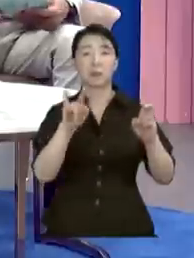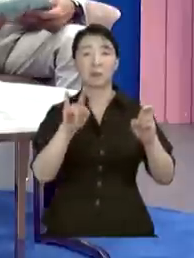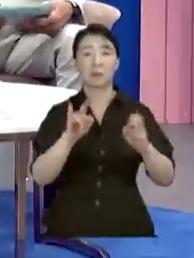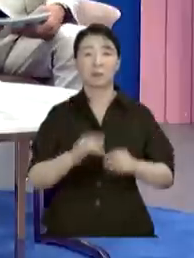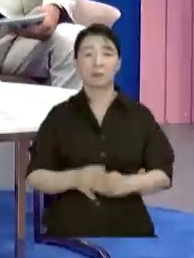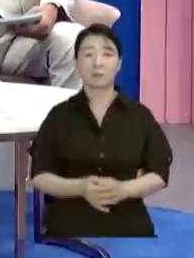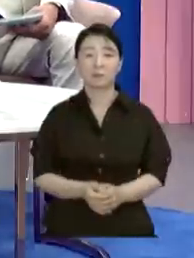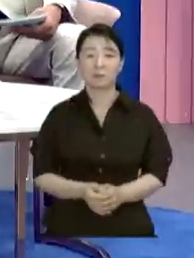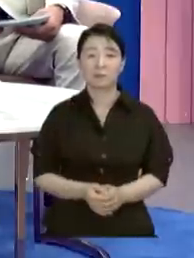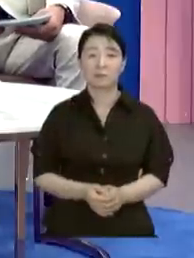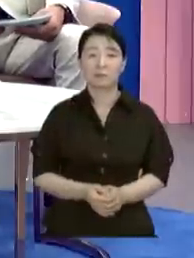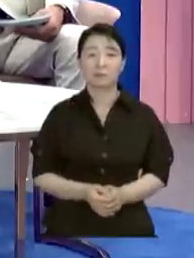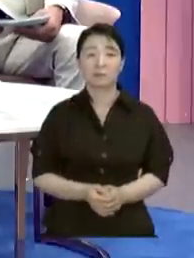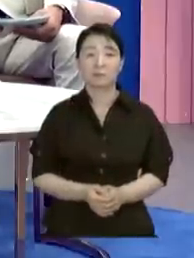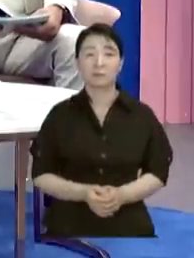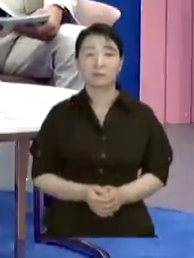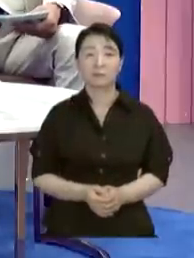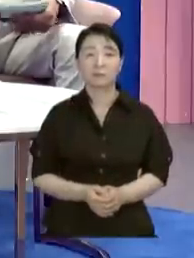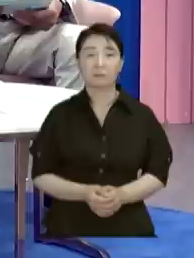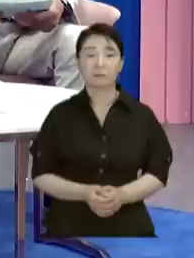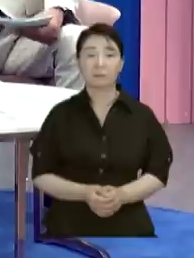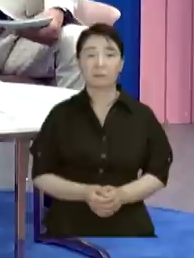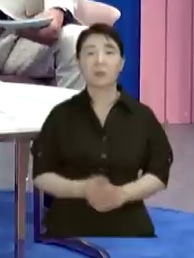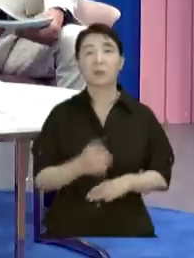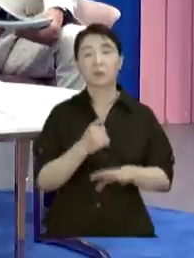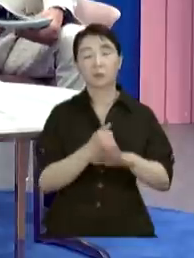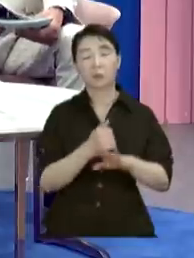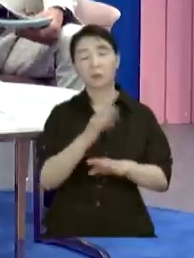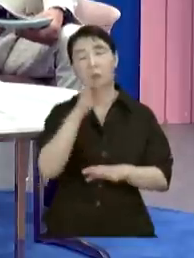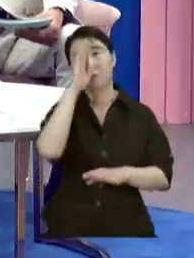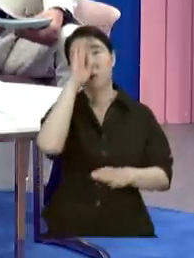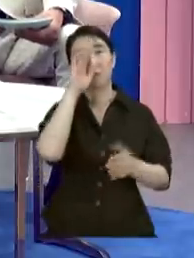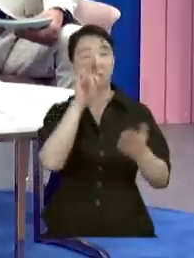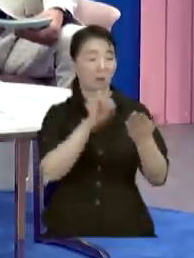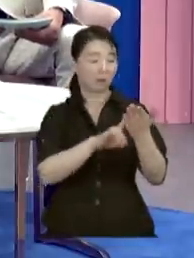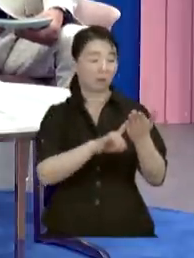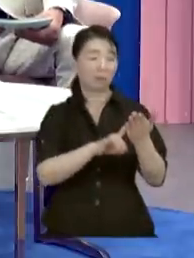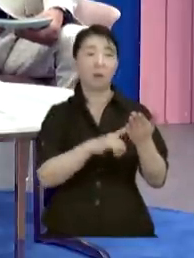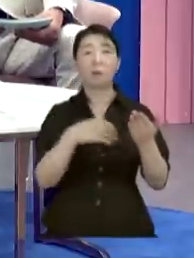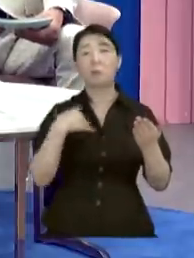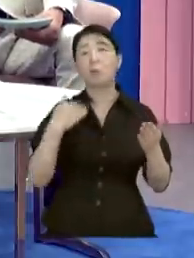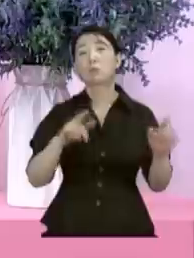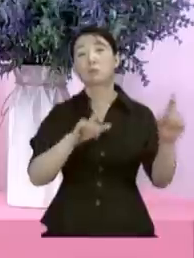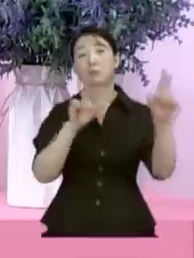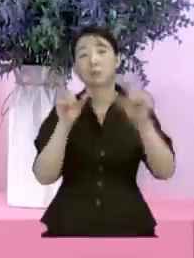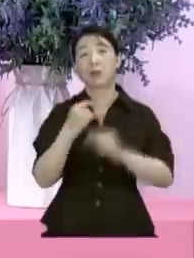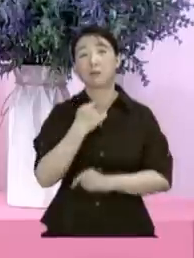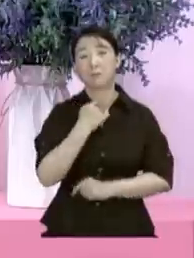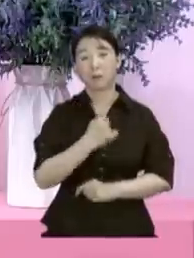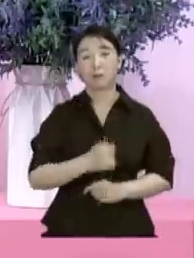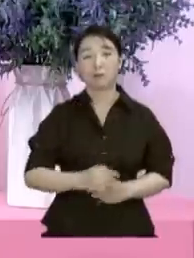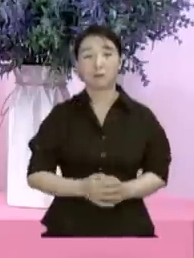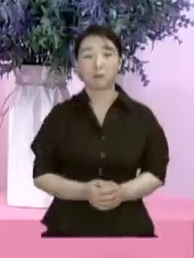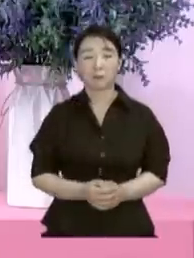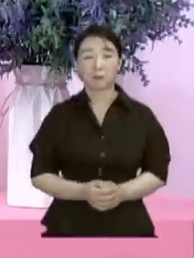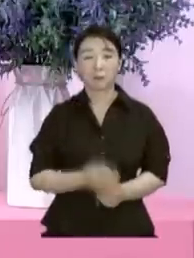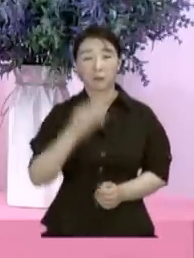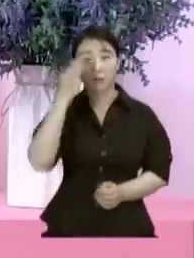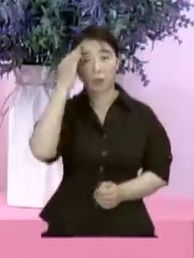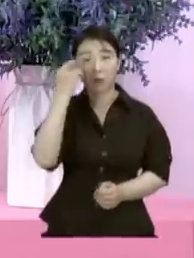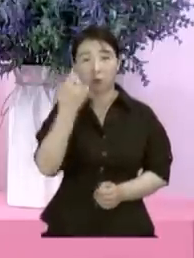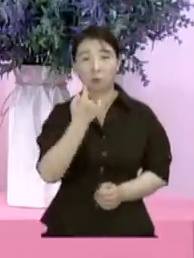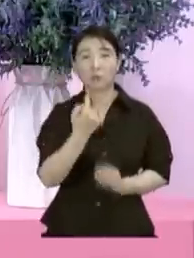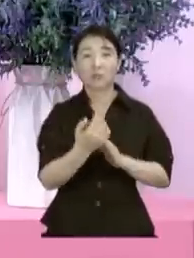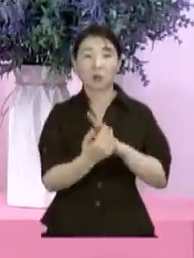20살에. 아이고야. 그거를 알게 됐어요. 그걸 몰랐던 거예요, 어쩌냐. 지금까지? 그러니까 그 한국에 들어오기